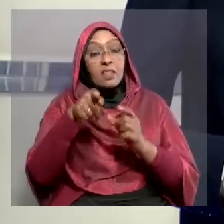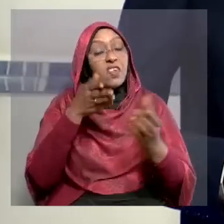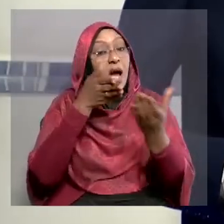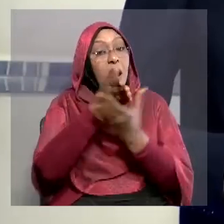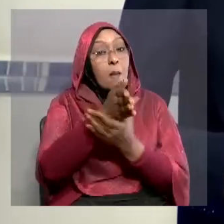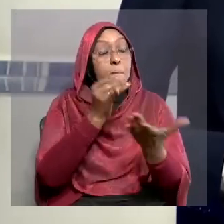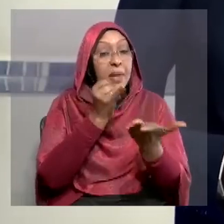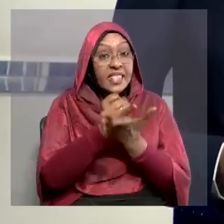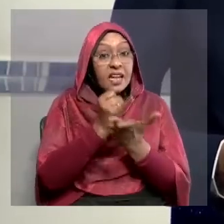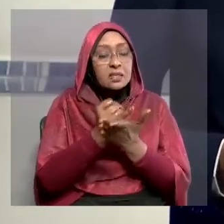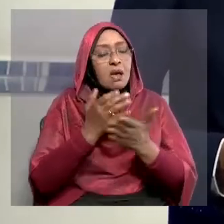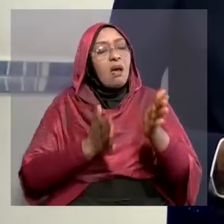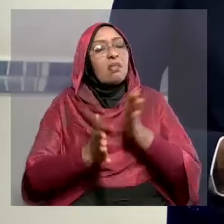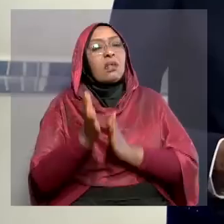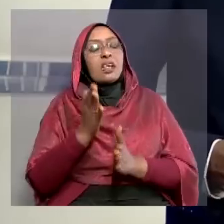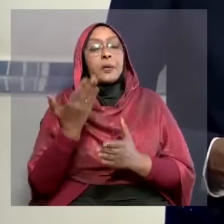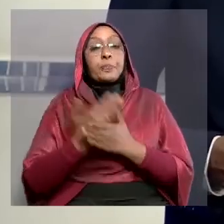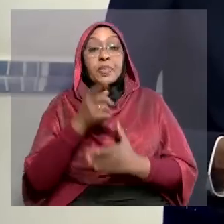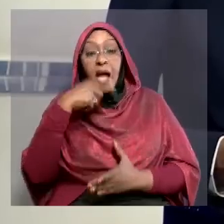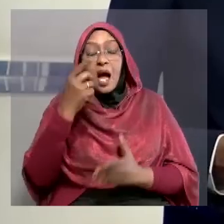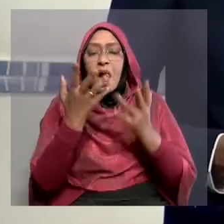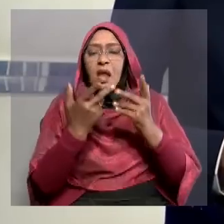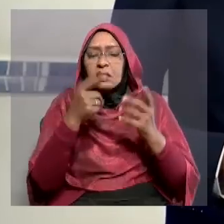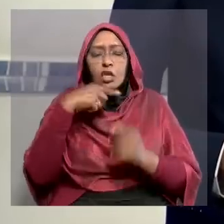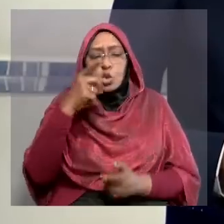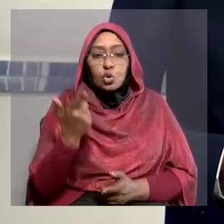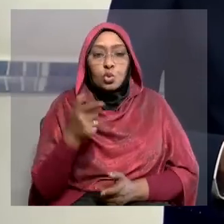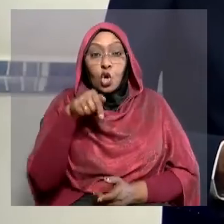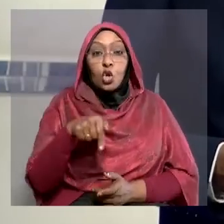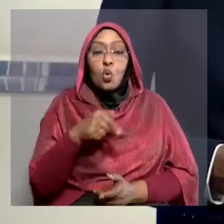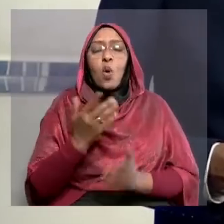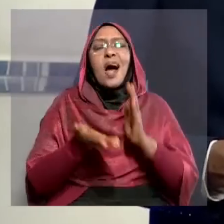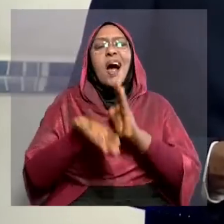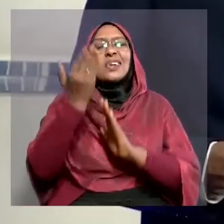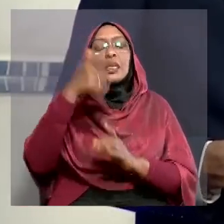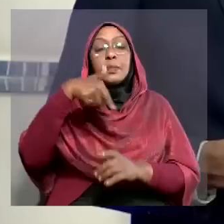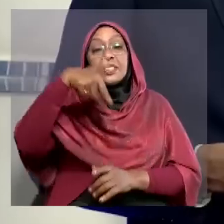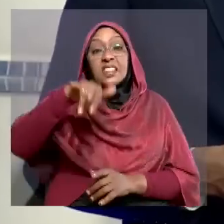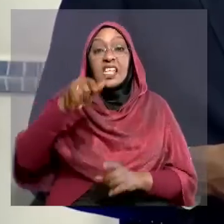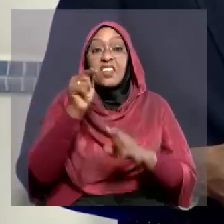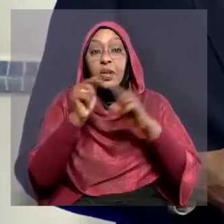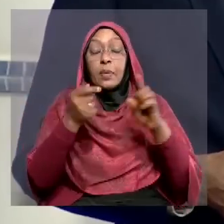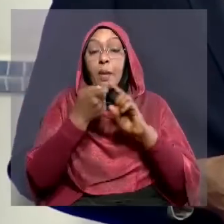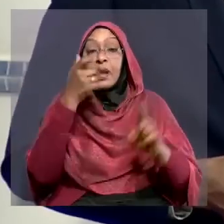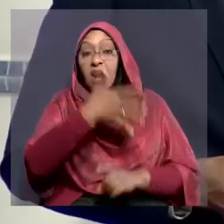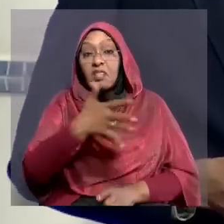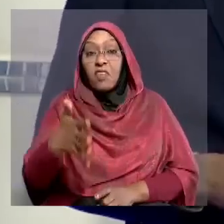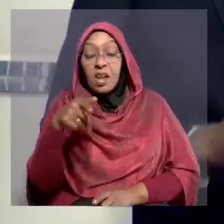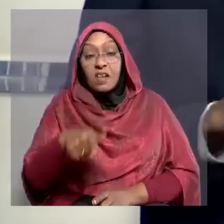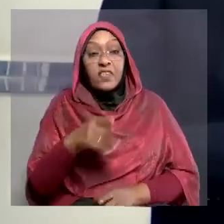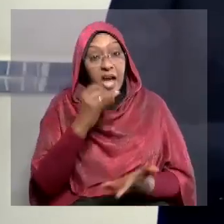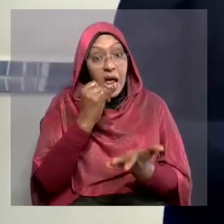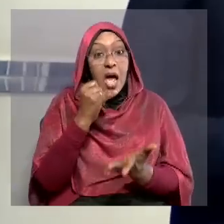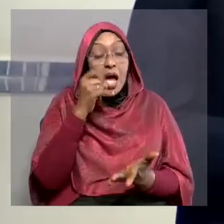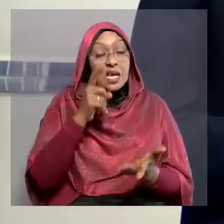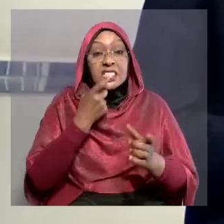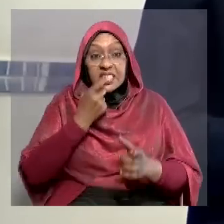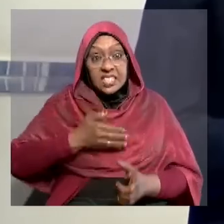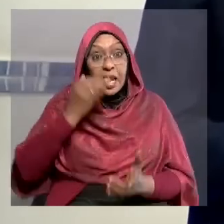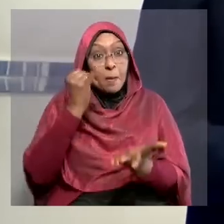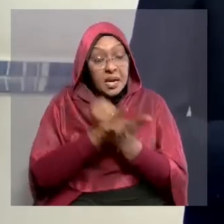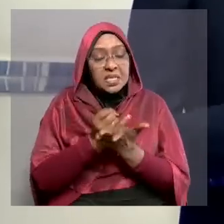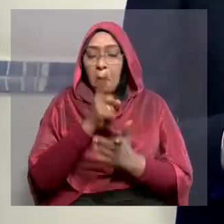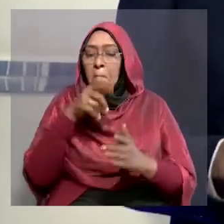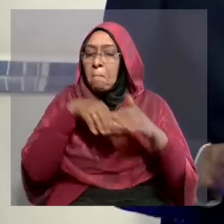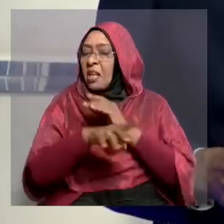بصورة كبيرة، حيث تشير آخر الإحصائيات إلى أن أكثر من 60% من الأطفال في سن الدراسة خارج المنظومة